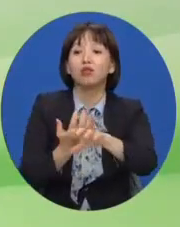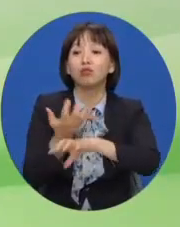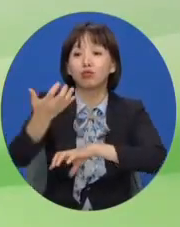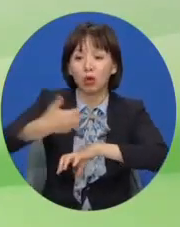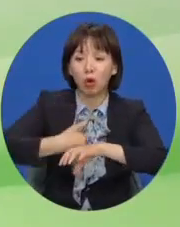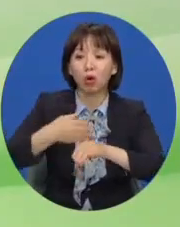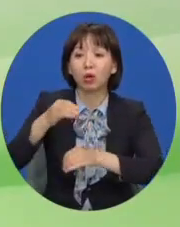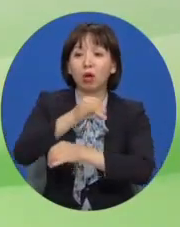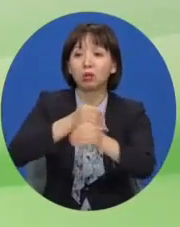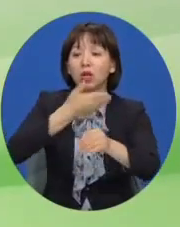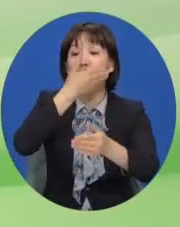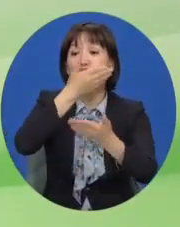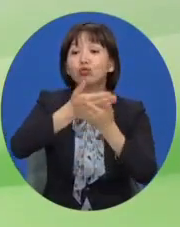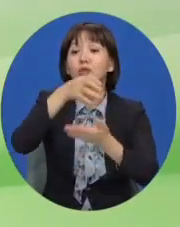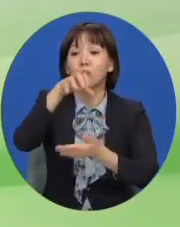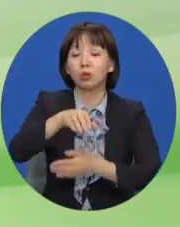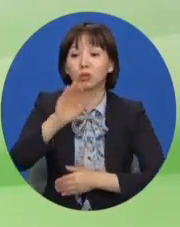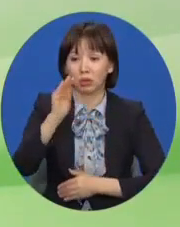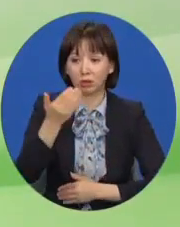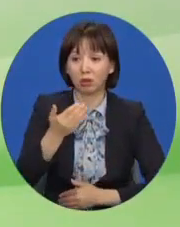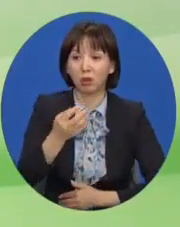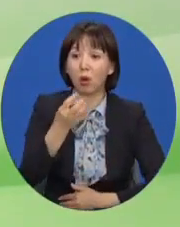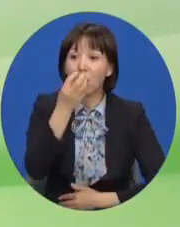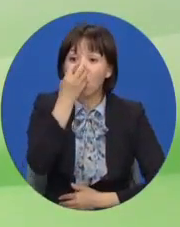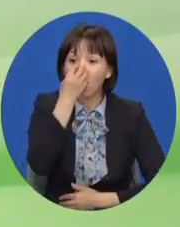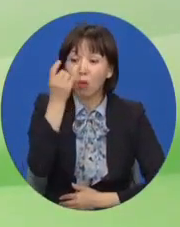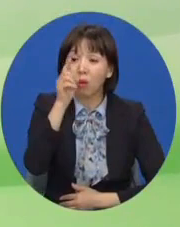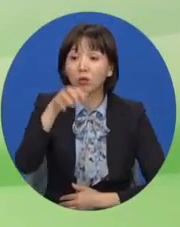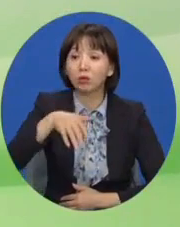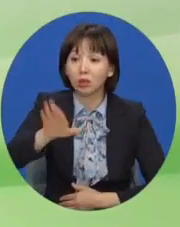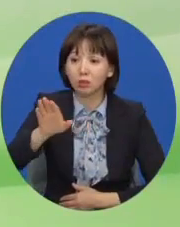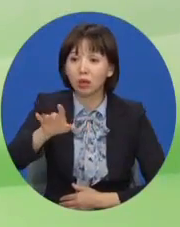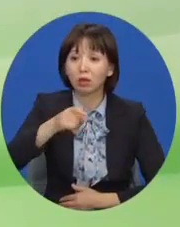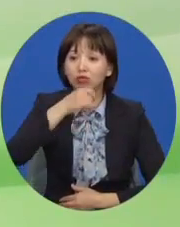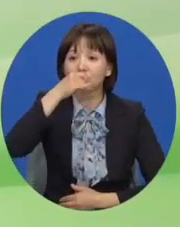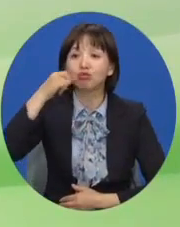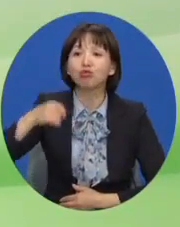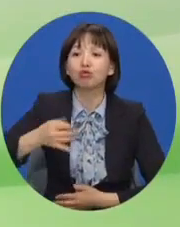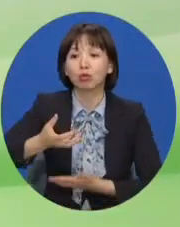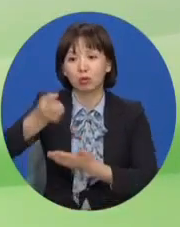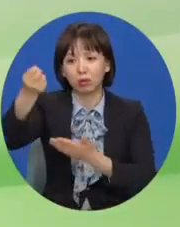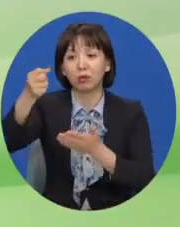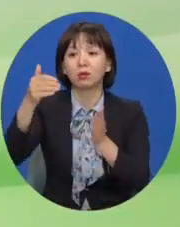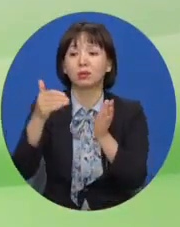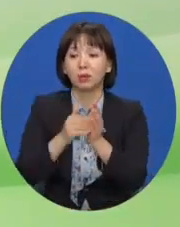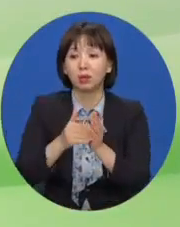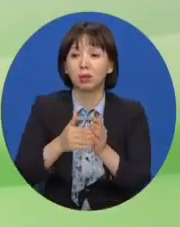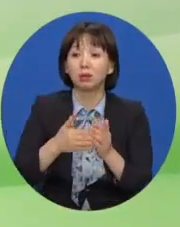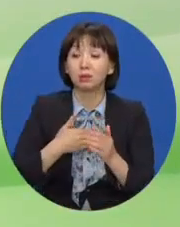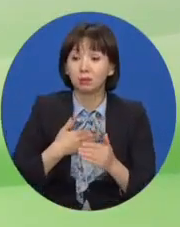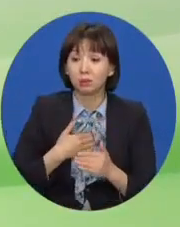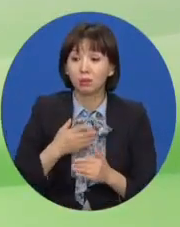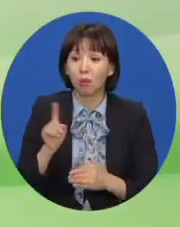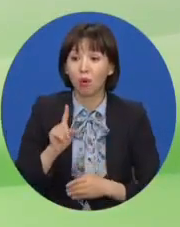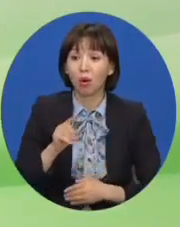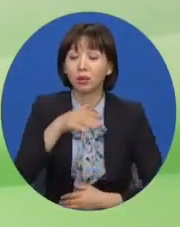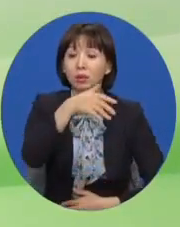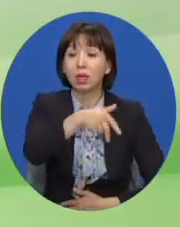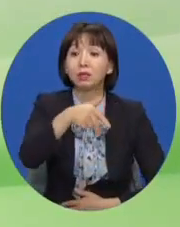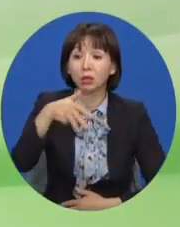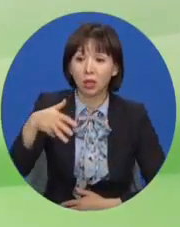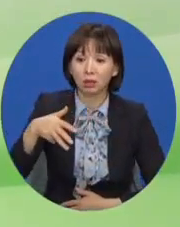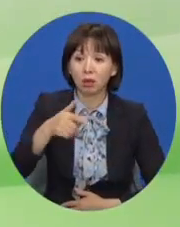경제의 중심지가 되었죠. 그 홍콩은 어디로 갔습니까? 중국 것이 되었습니다. 저는 말이죠. 우리